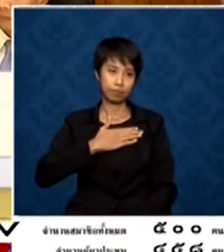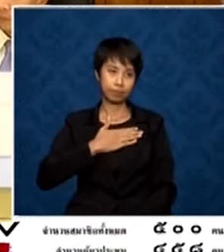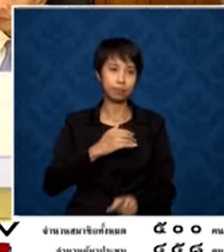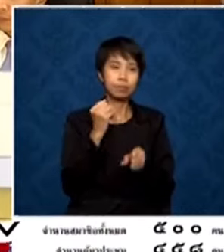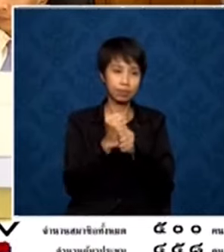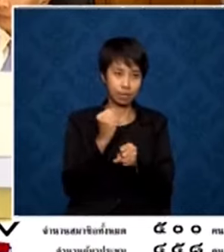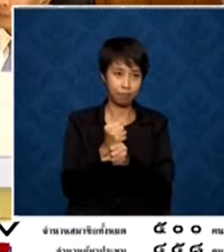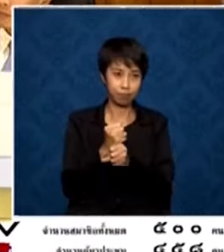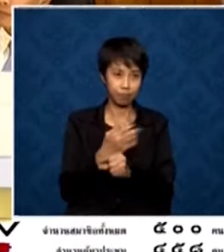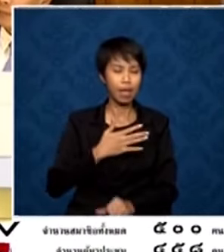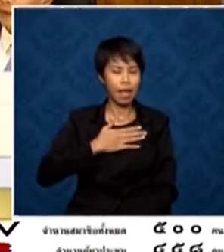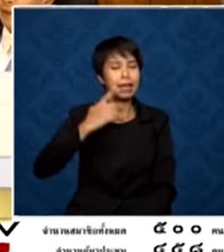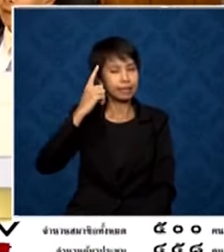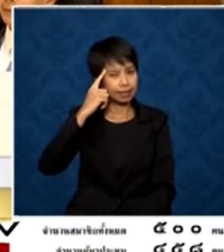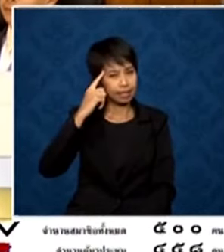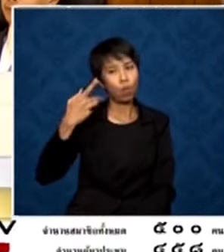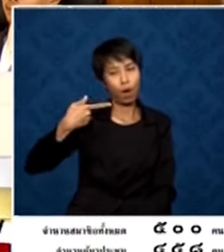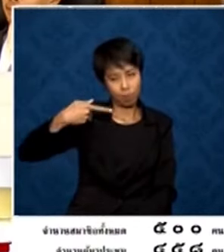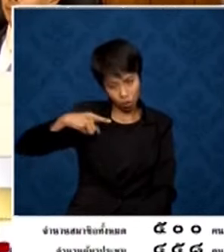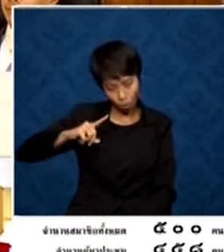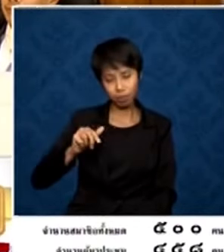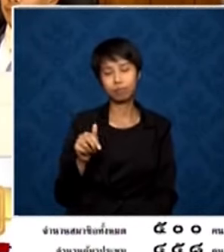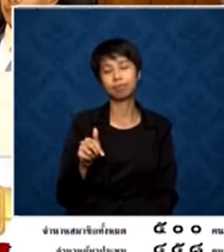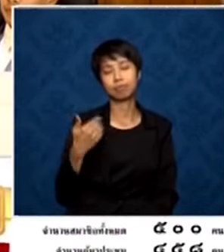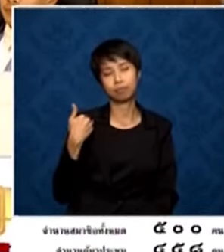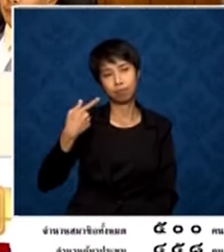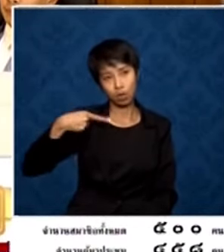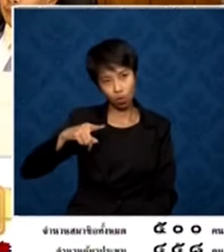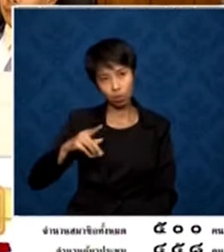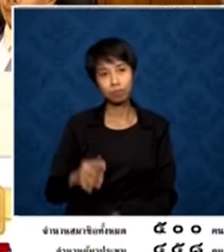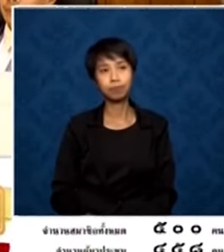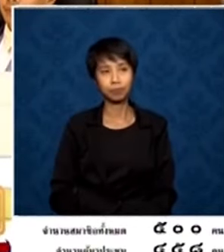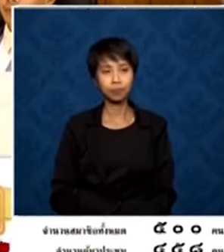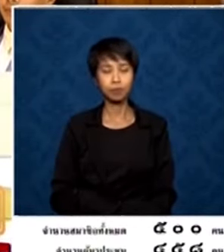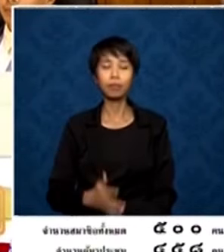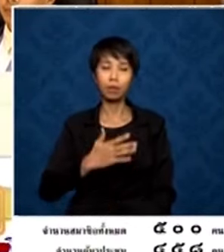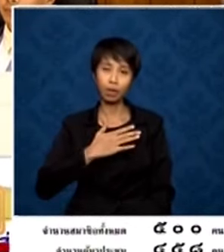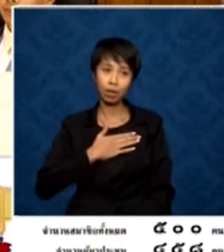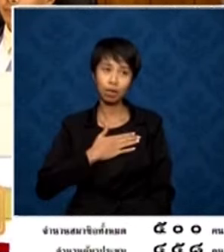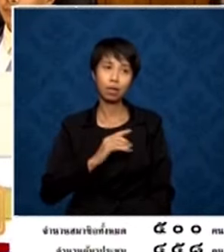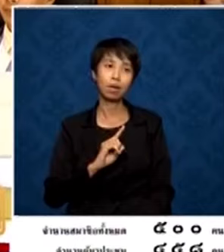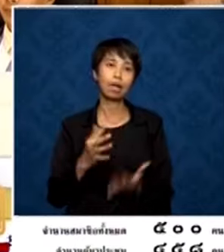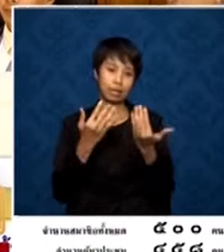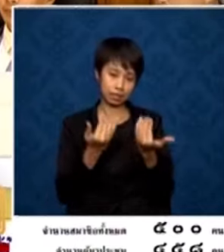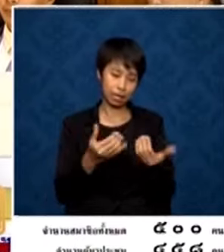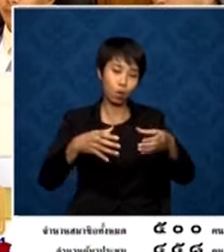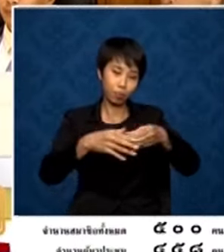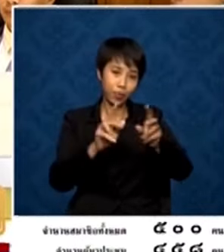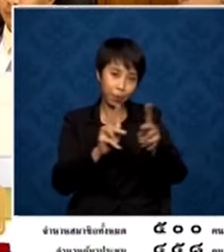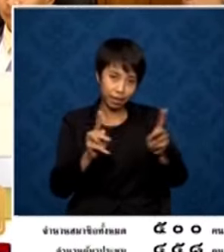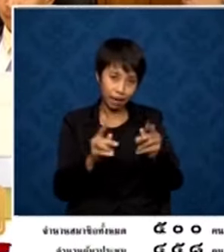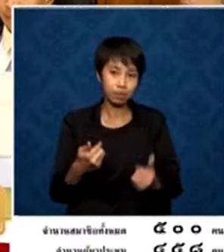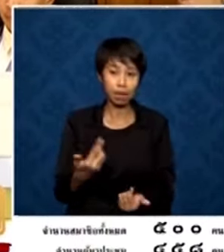ส่งมาที่รัฐบาลค่ะฝ่ายบริหารจะเป็นผู้พิจารณาถ้าจะทำต้องออกเป็นกฎหมายแล้วต้องมีโมเดลของการลง